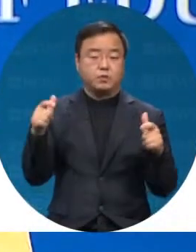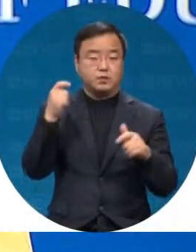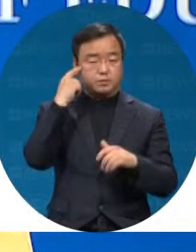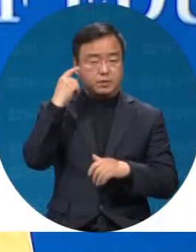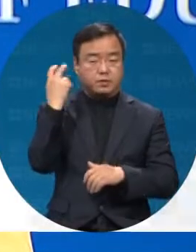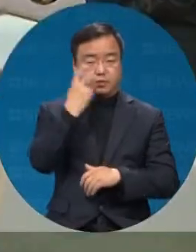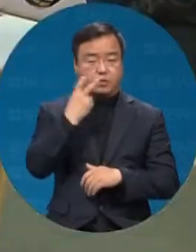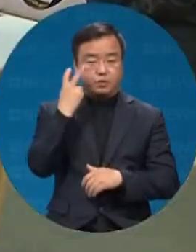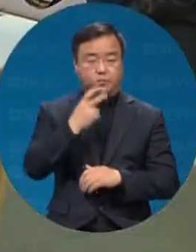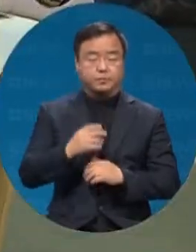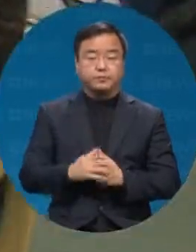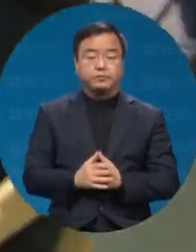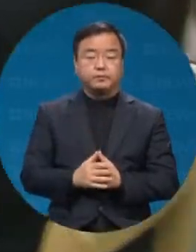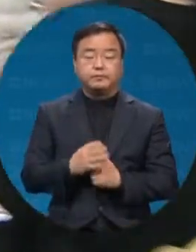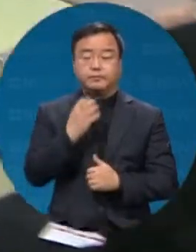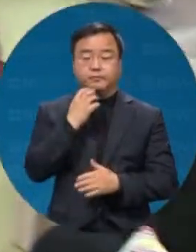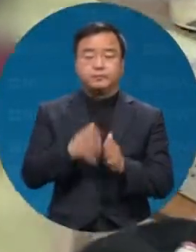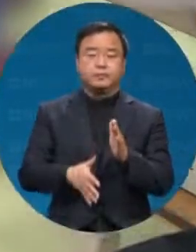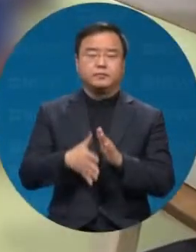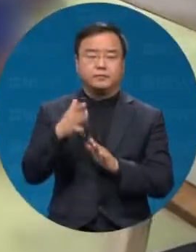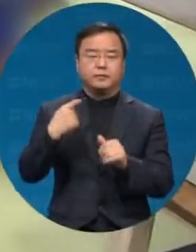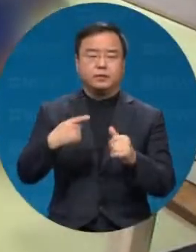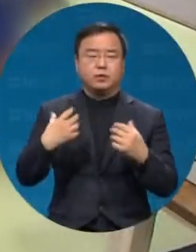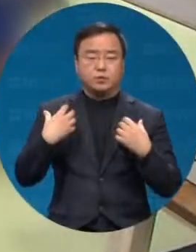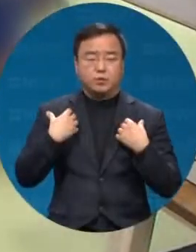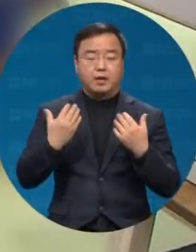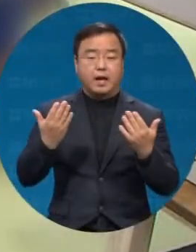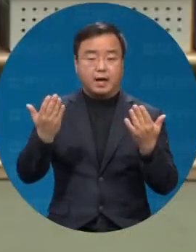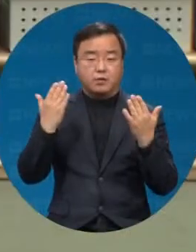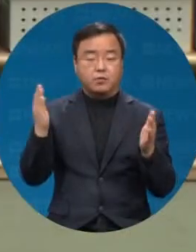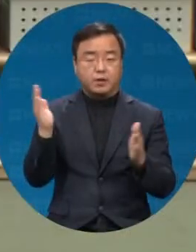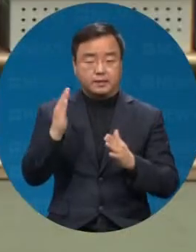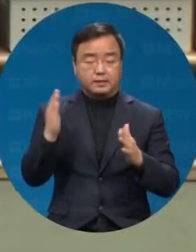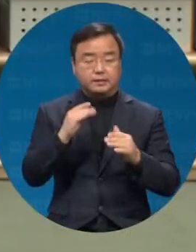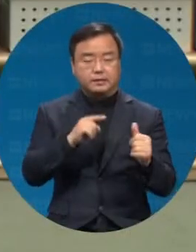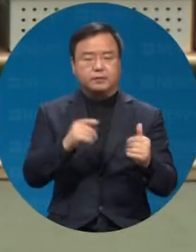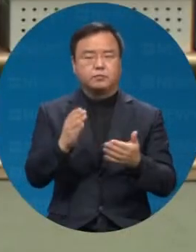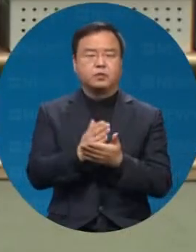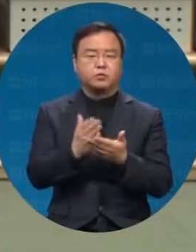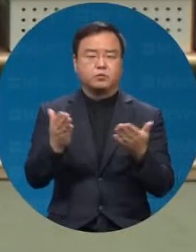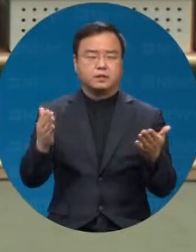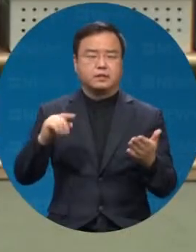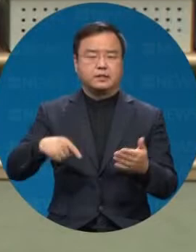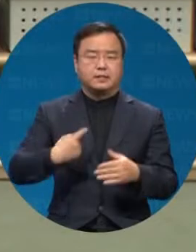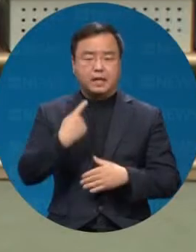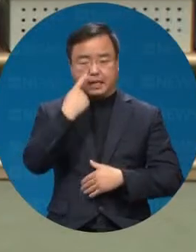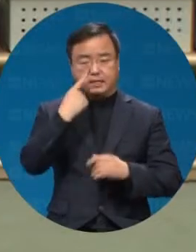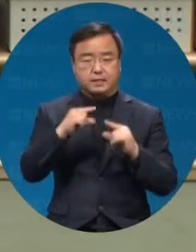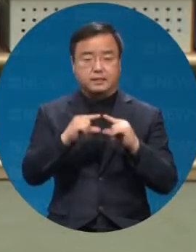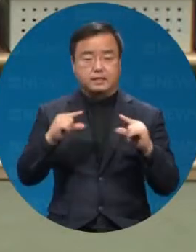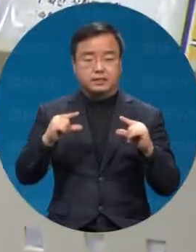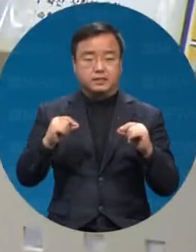있습니다. 서울시교육청은 학교에서 학생들에게 나눠줄 자가진단 키트를 배분하는 데 필요한